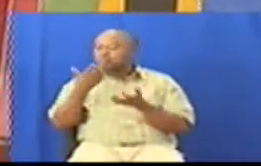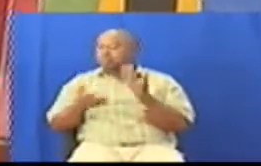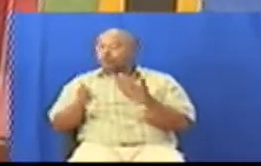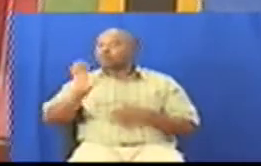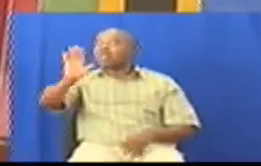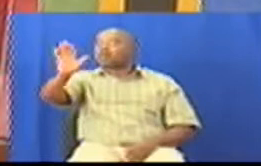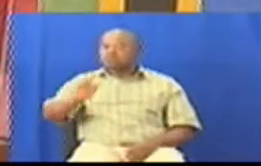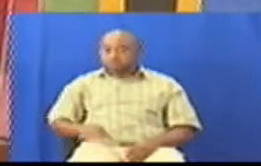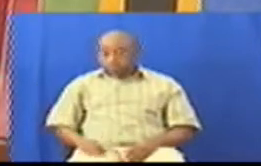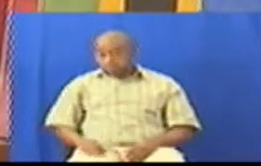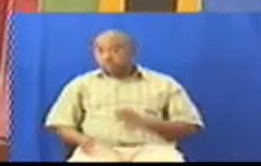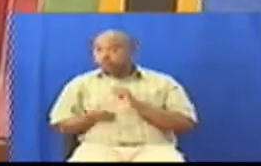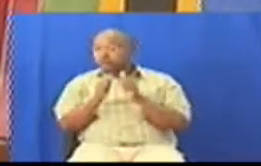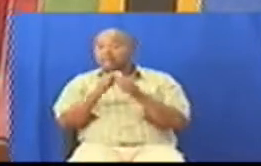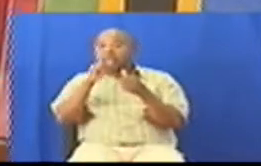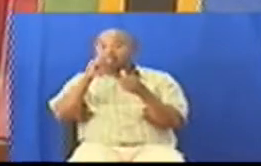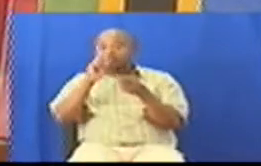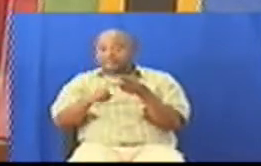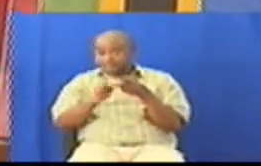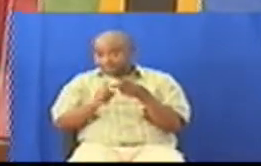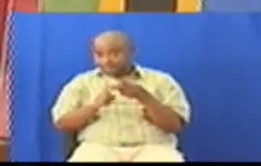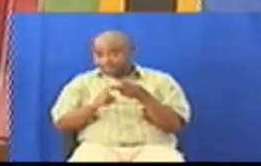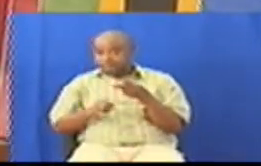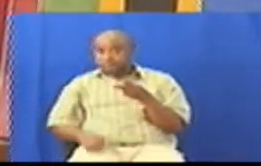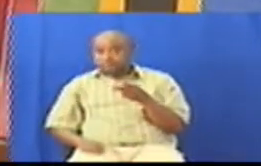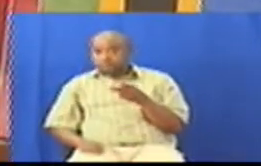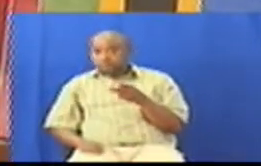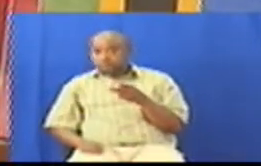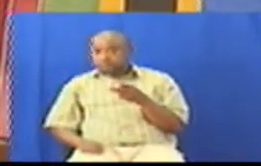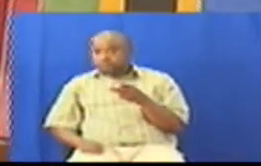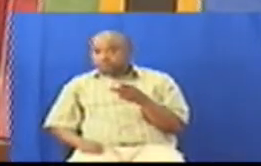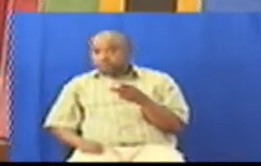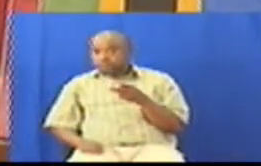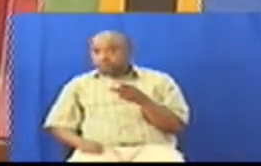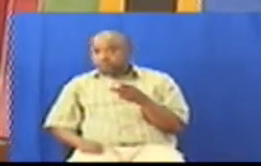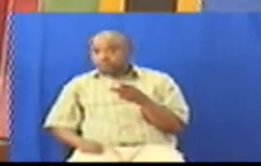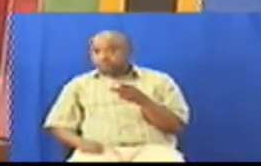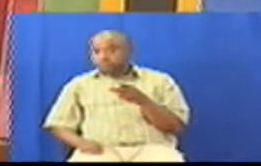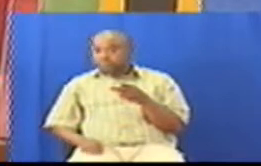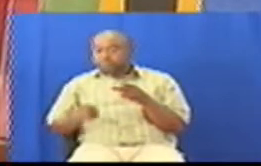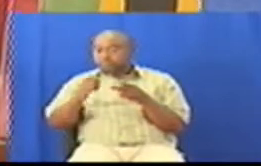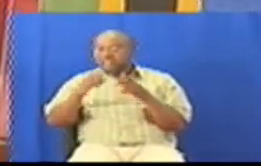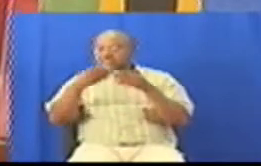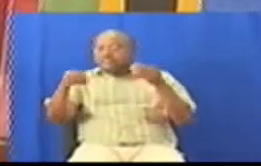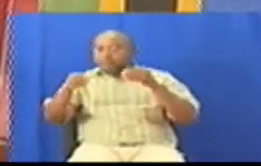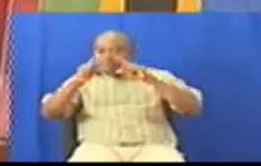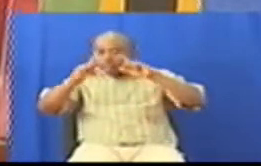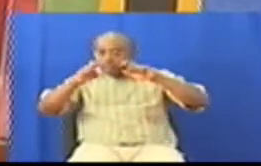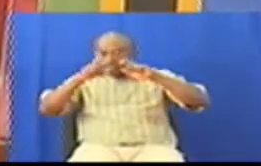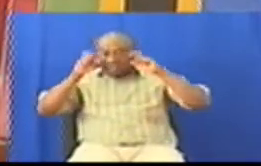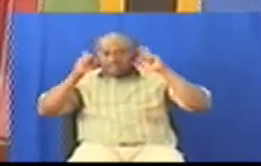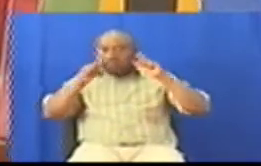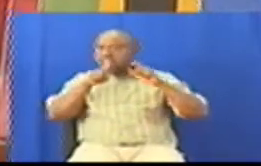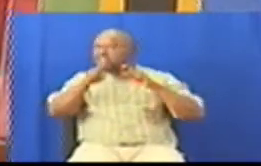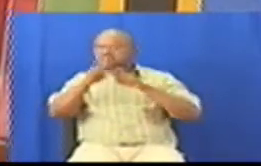inaweza kukukinga. Lakini la pili ambalo nataka nilitolee ufafanuzi, maski za vitambaa havizuii virusi wala